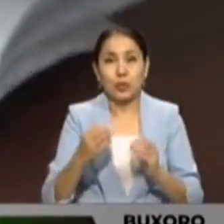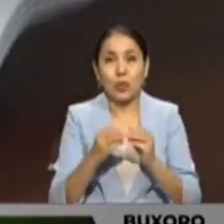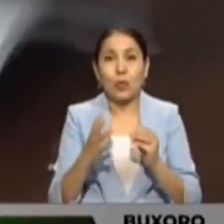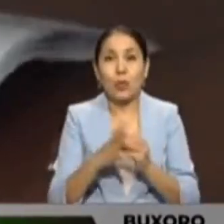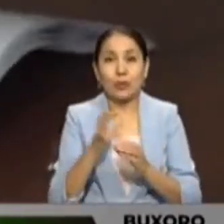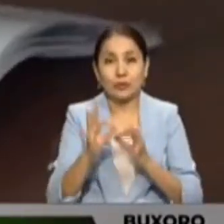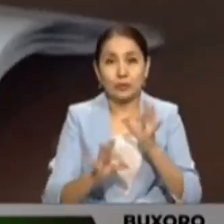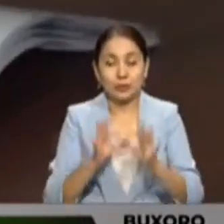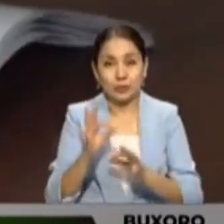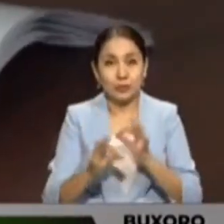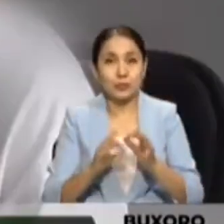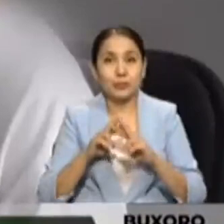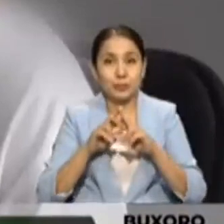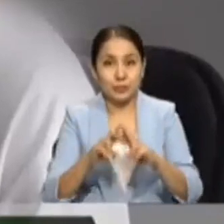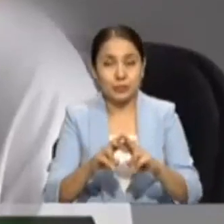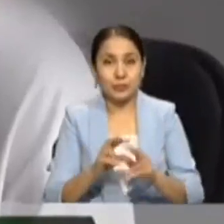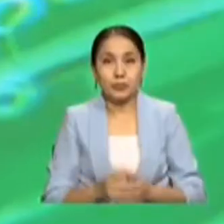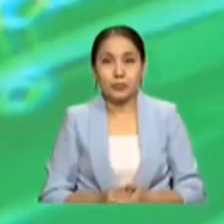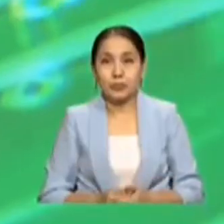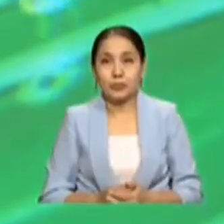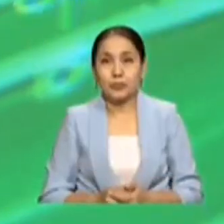sutka ma'muriy qamoq jazosi tayinlandi.